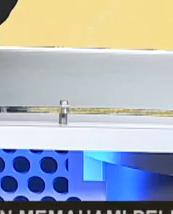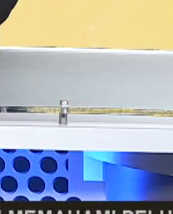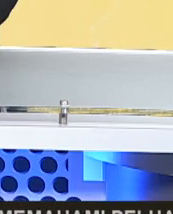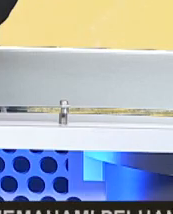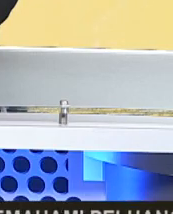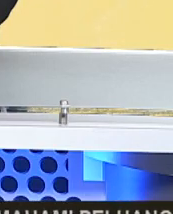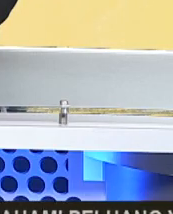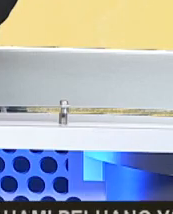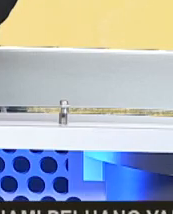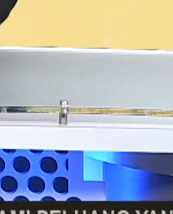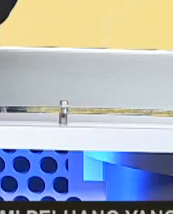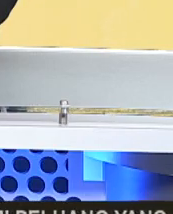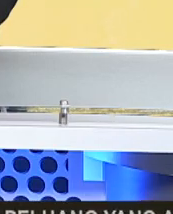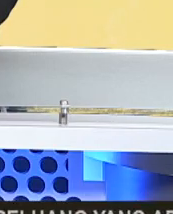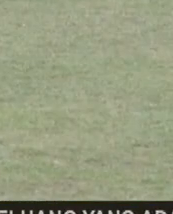Cosmopolitan